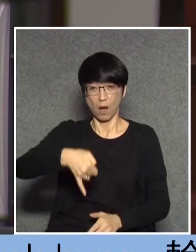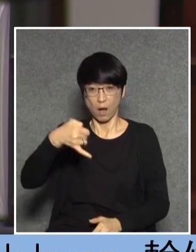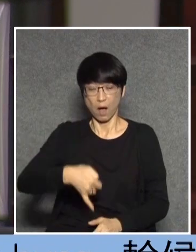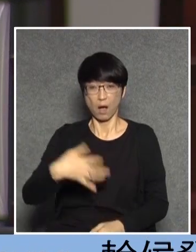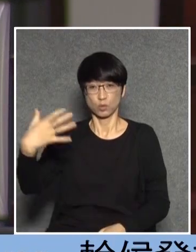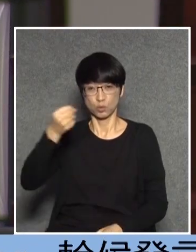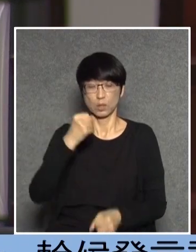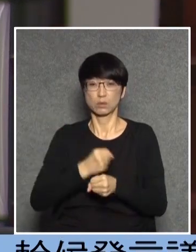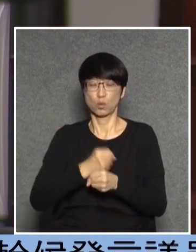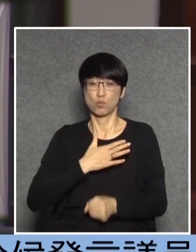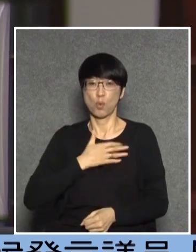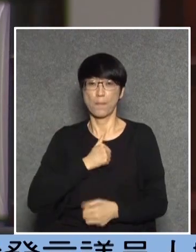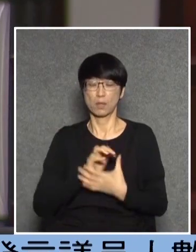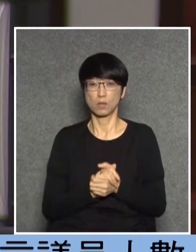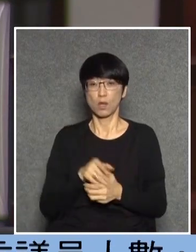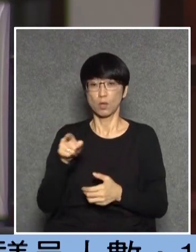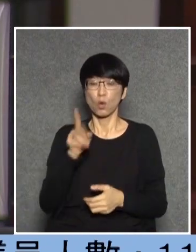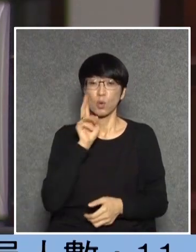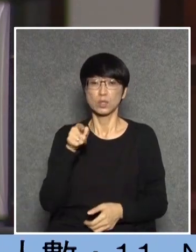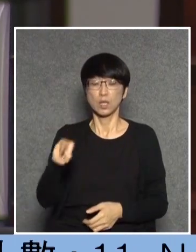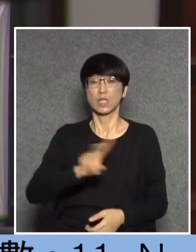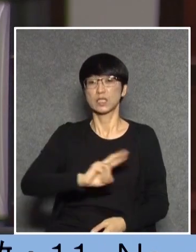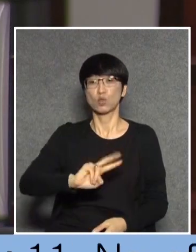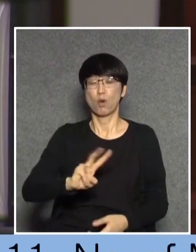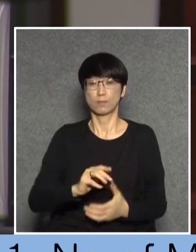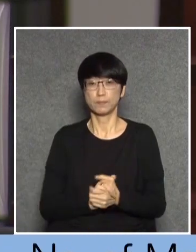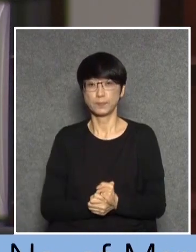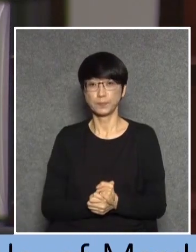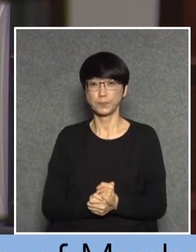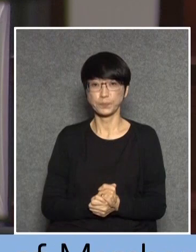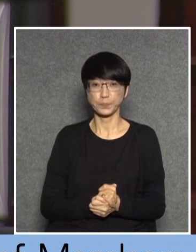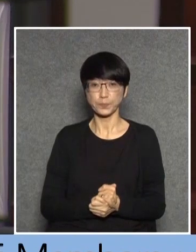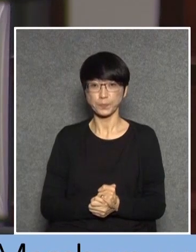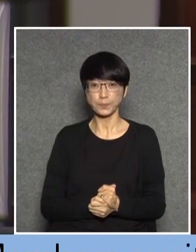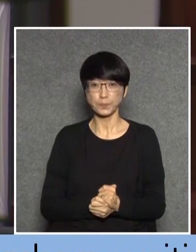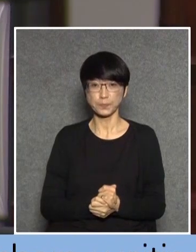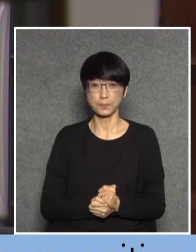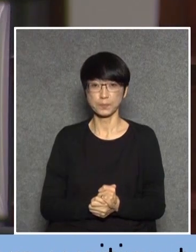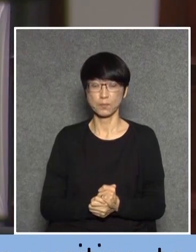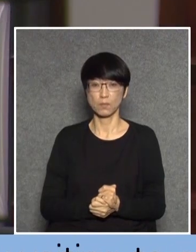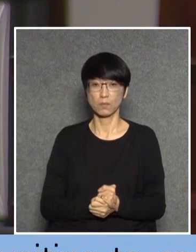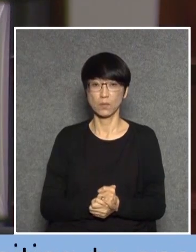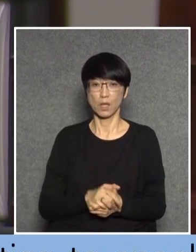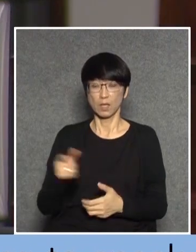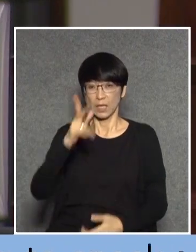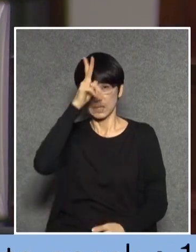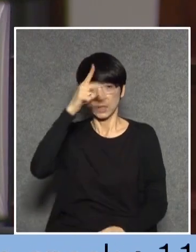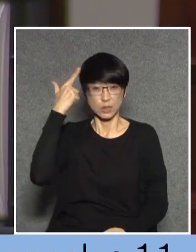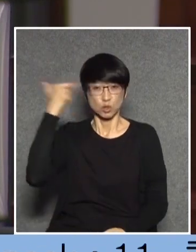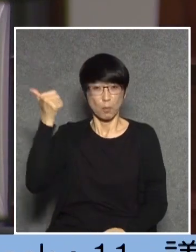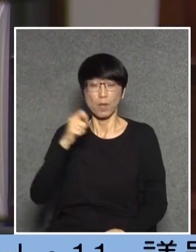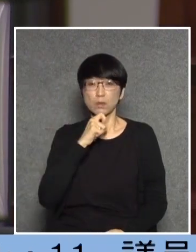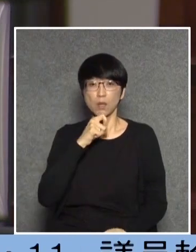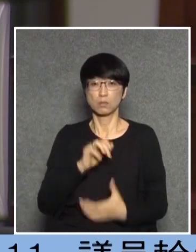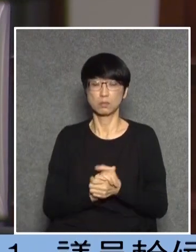嘛。咁佢咪可以照好似你咁照板煮碗，係嘛？咁你比較有政治智慧噶嘛，係嘛？我諗